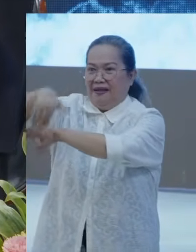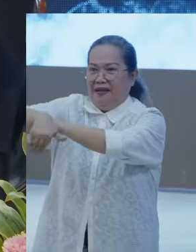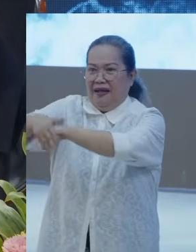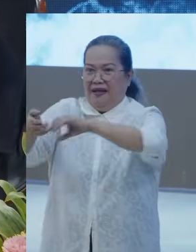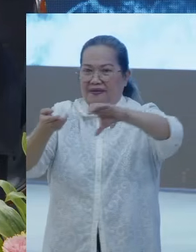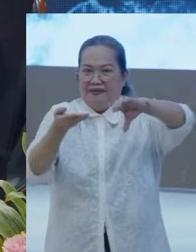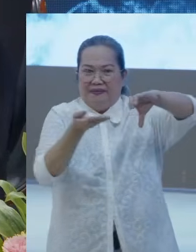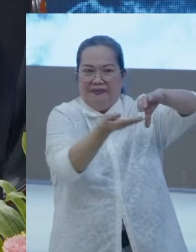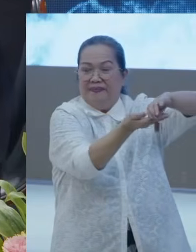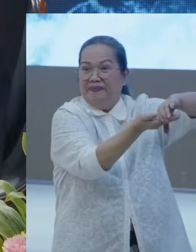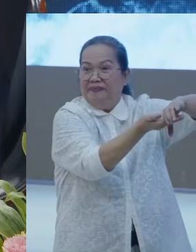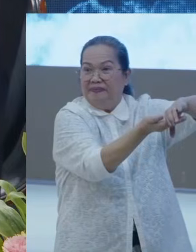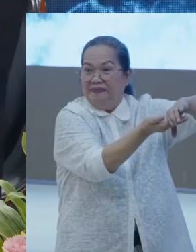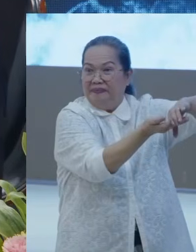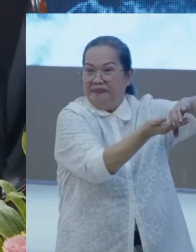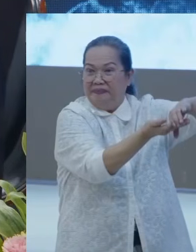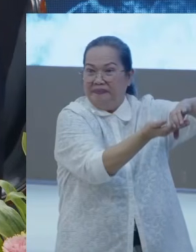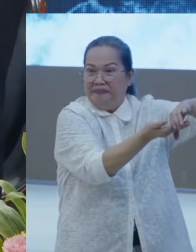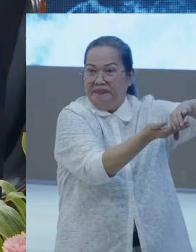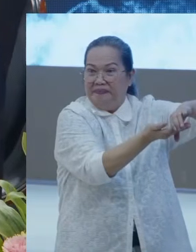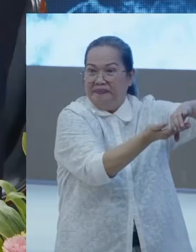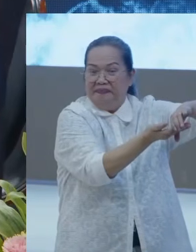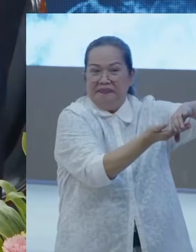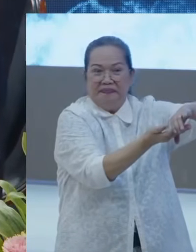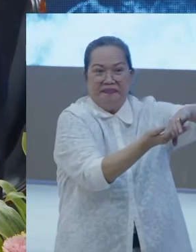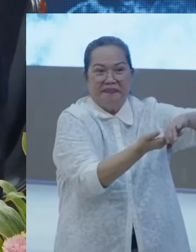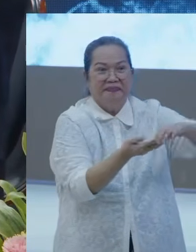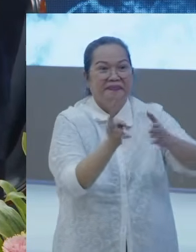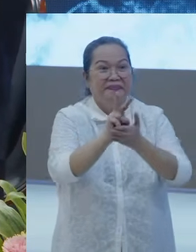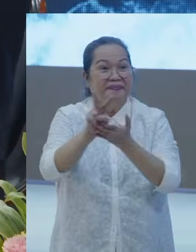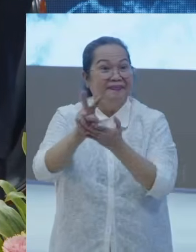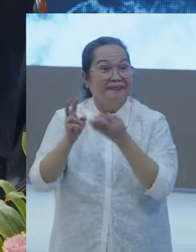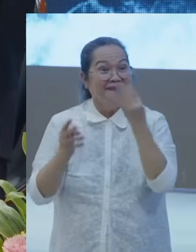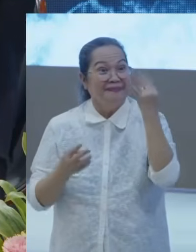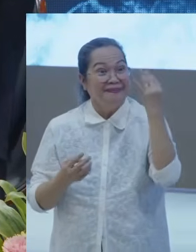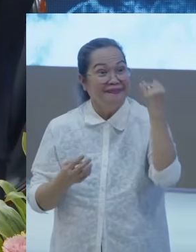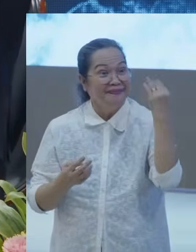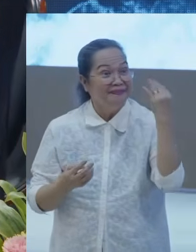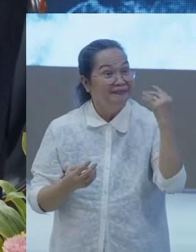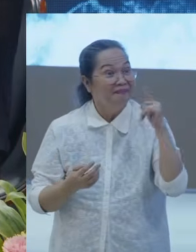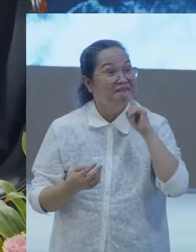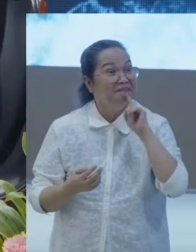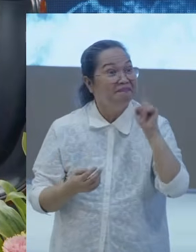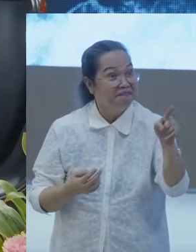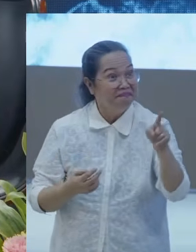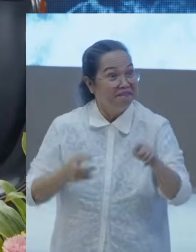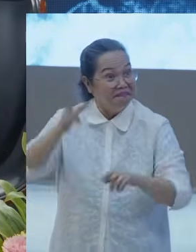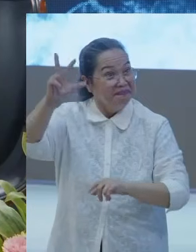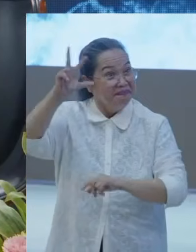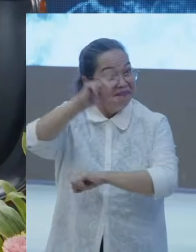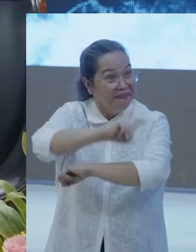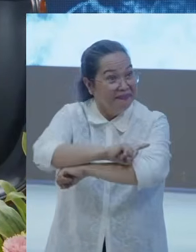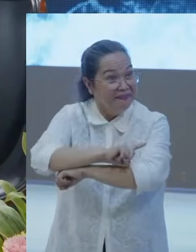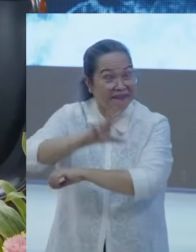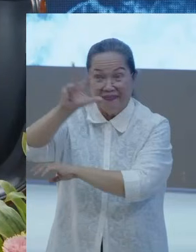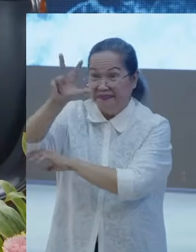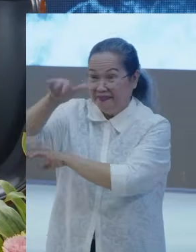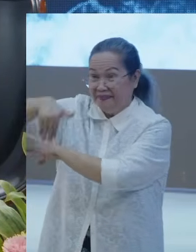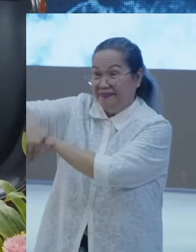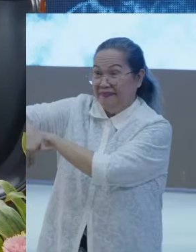Yung verse 39b, tsaka verse 40, papaliwanag ko lang ng konti. 3 days, 3 nights,